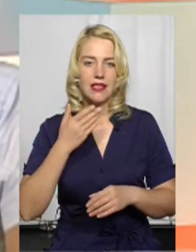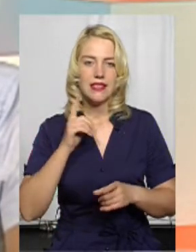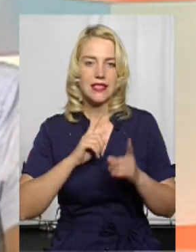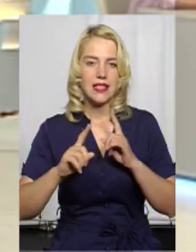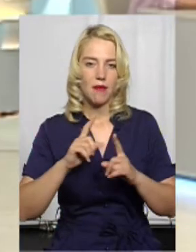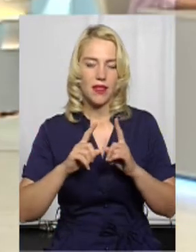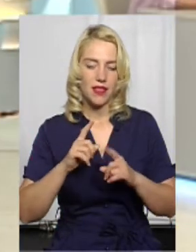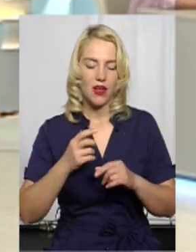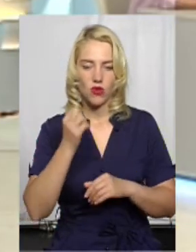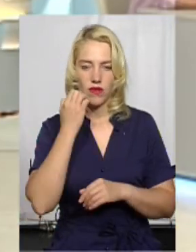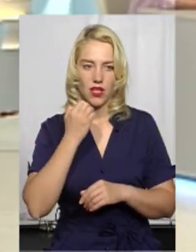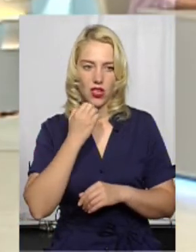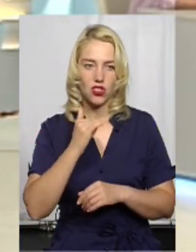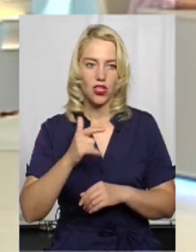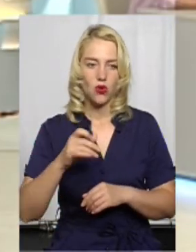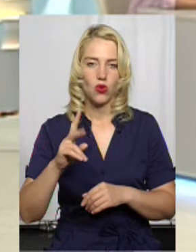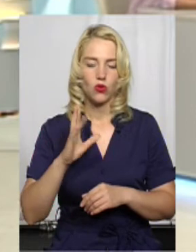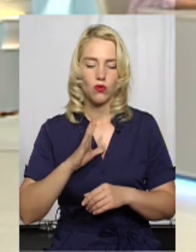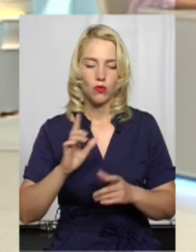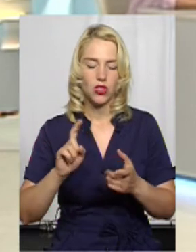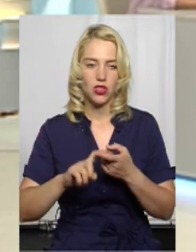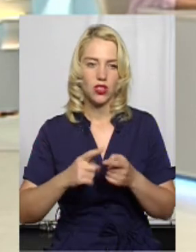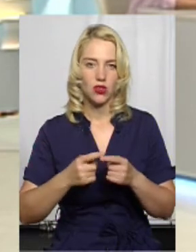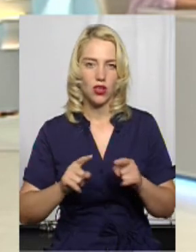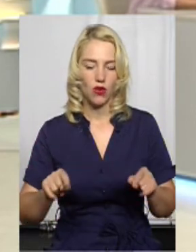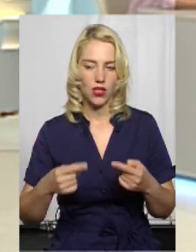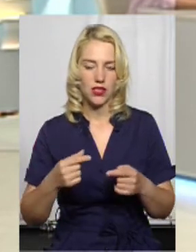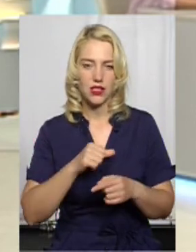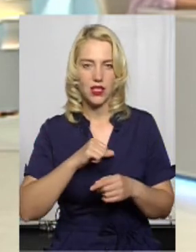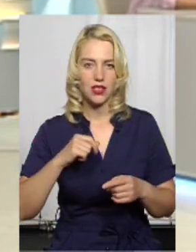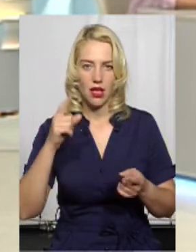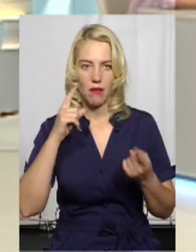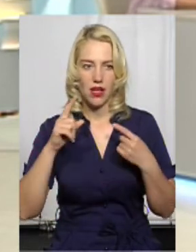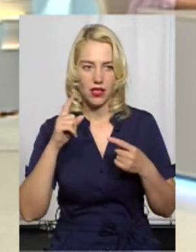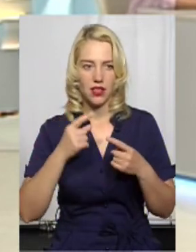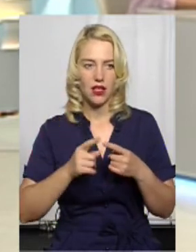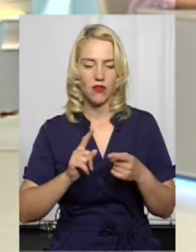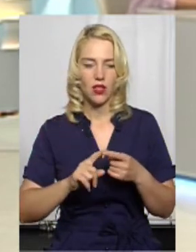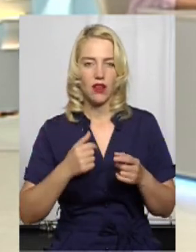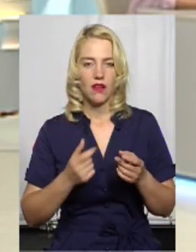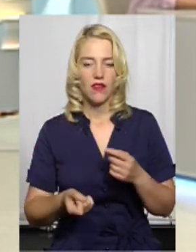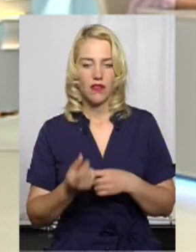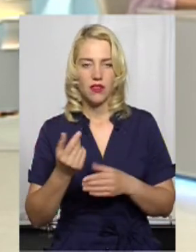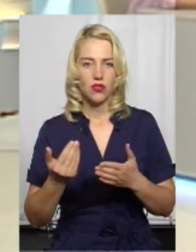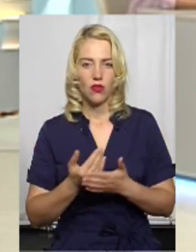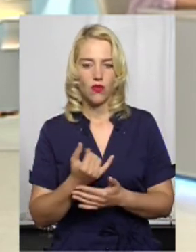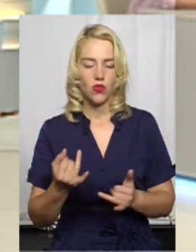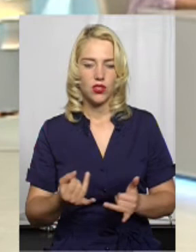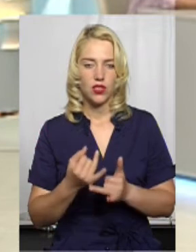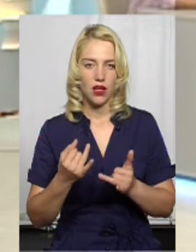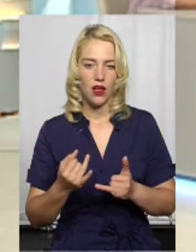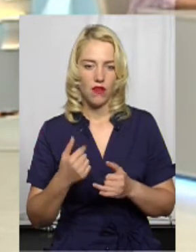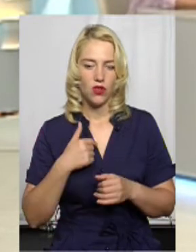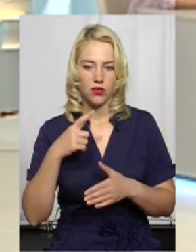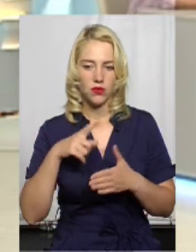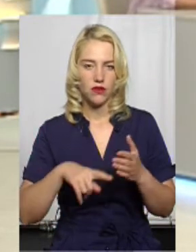і всім іншим, хто був причетний до організації. Сама ідея для нас виявилася новою, дуже цікавою, і я сподіваюся,